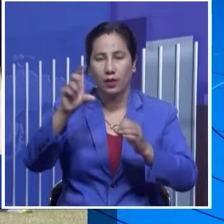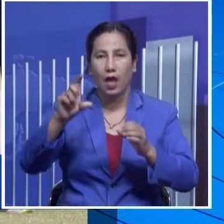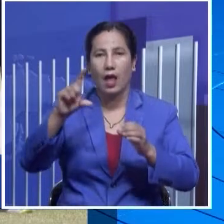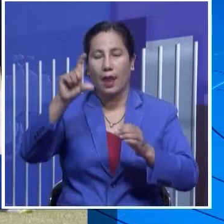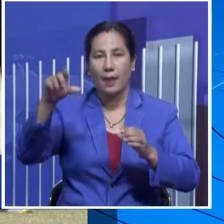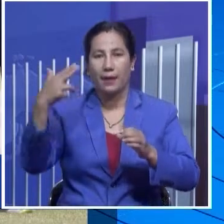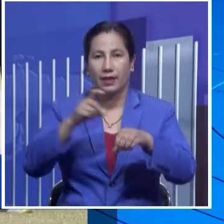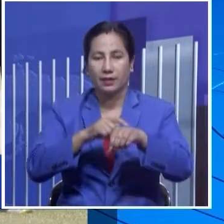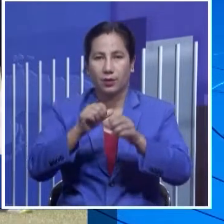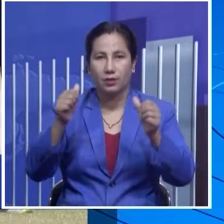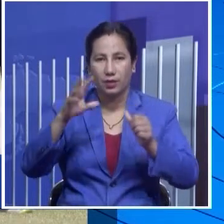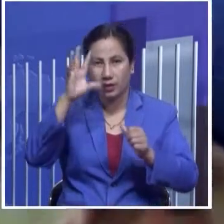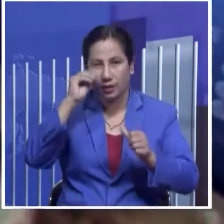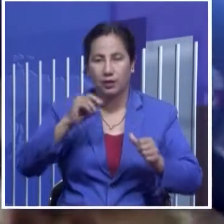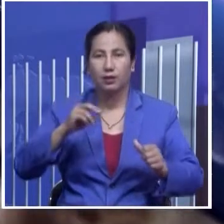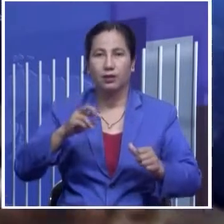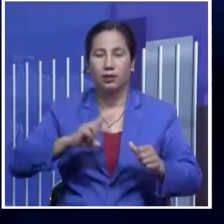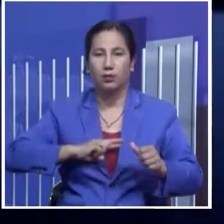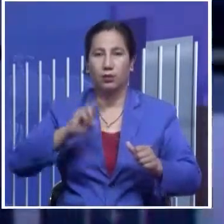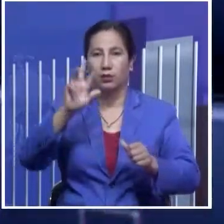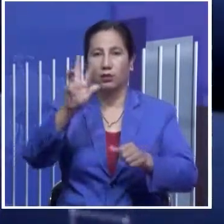अनुसार राति 9:15 बजे हुने।